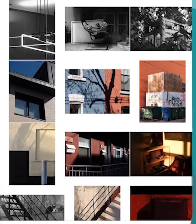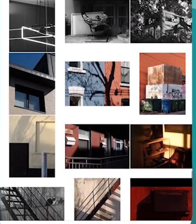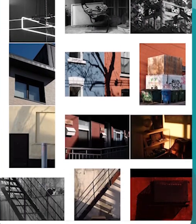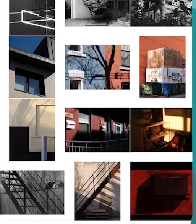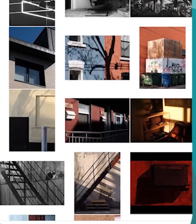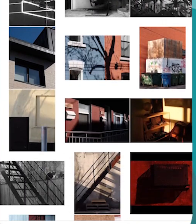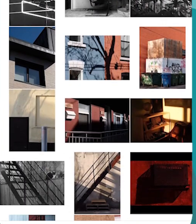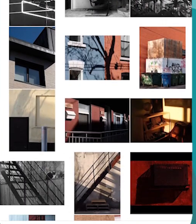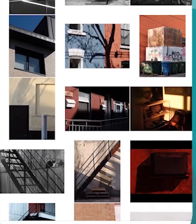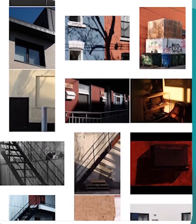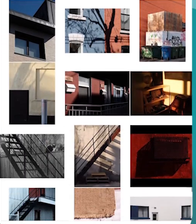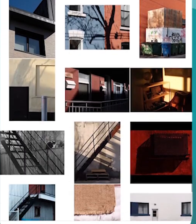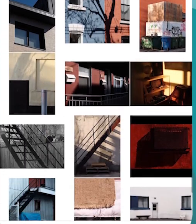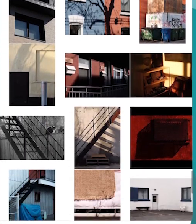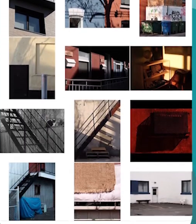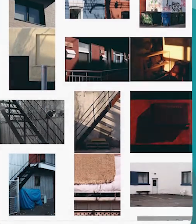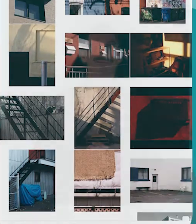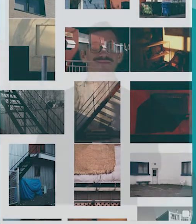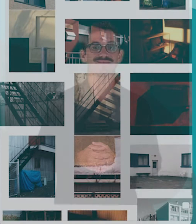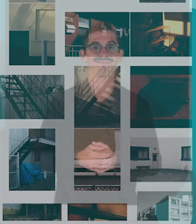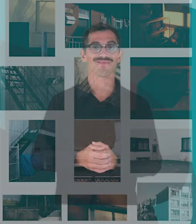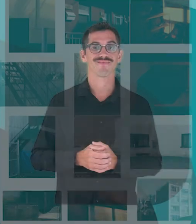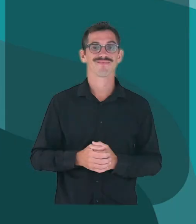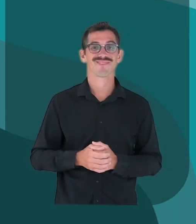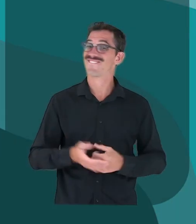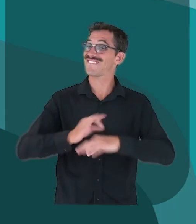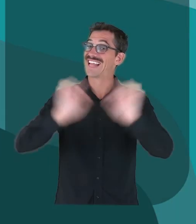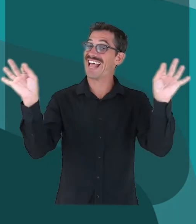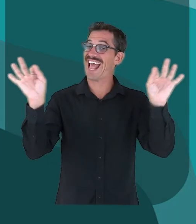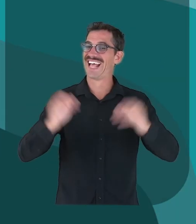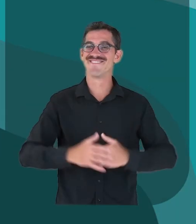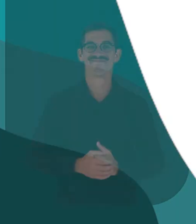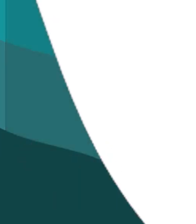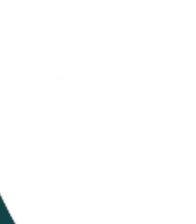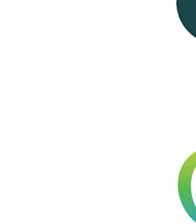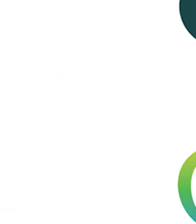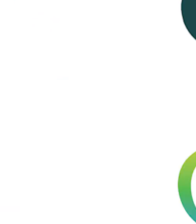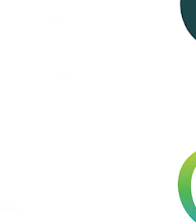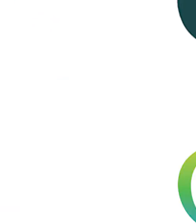octo.jpeg. Fantastique.